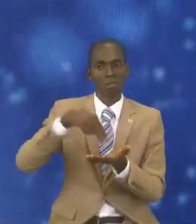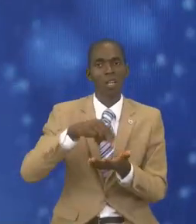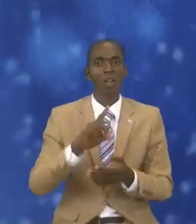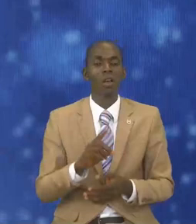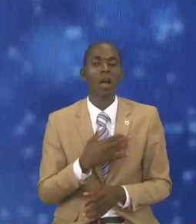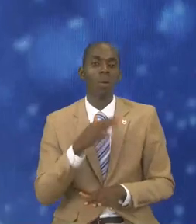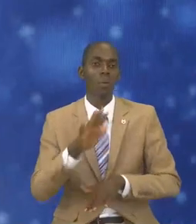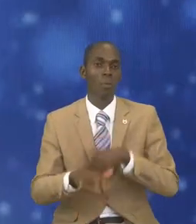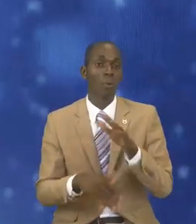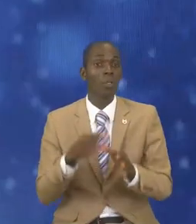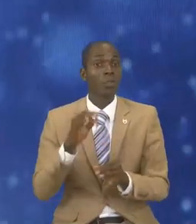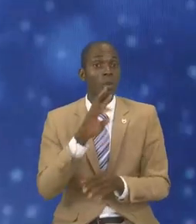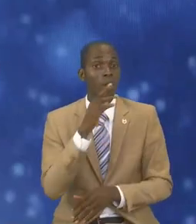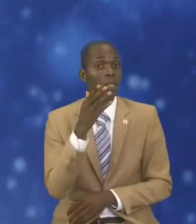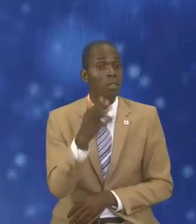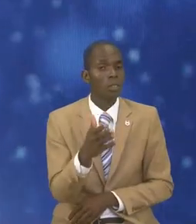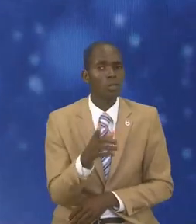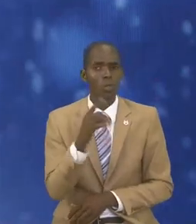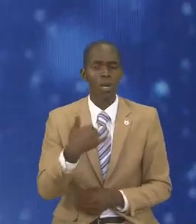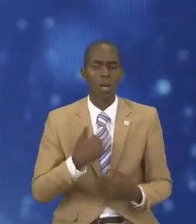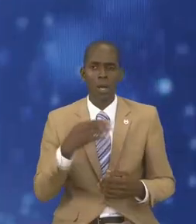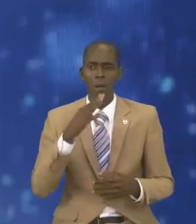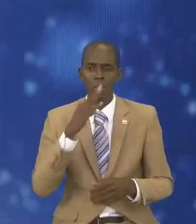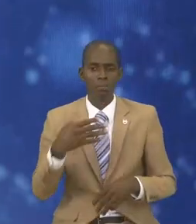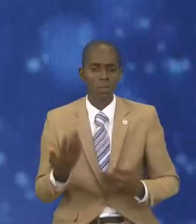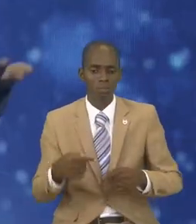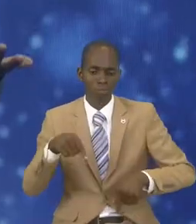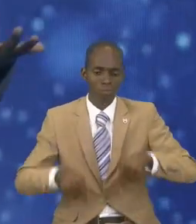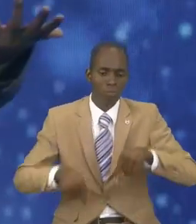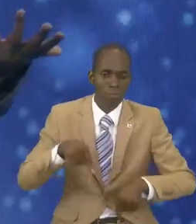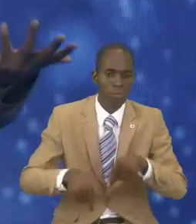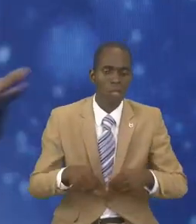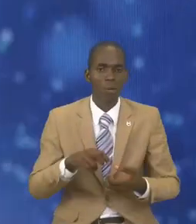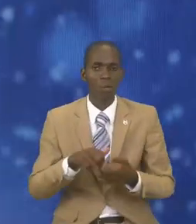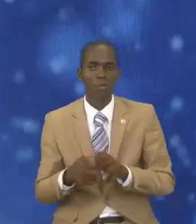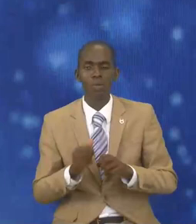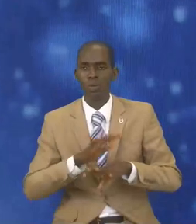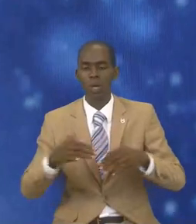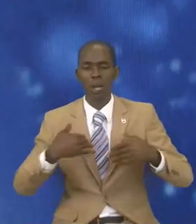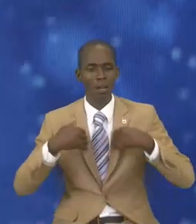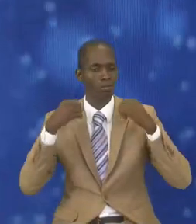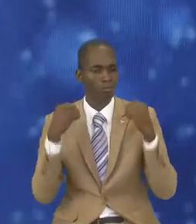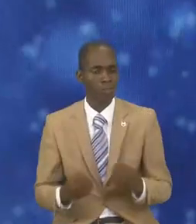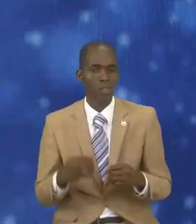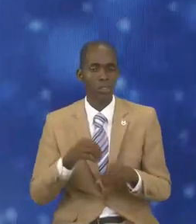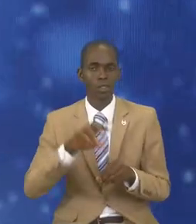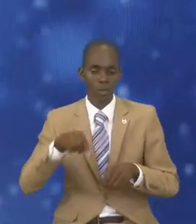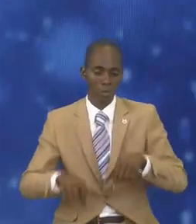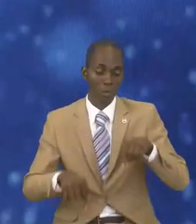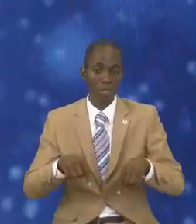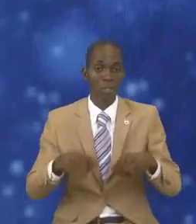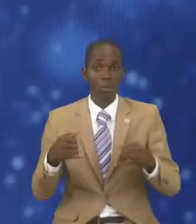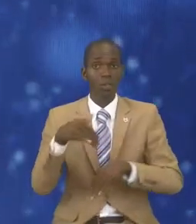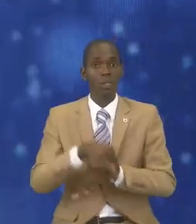marche. Si tu es là-bas ce soir, et tu es impotent aux pieds, et tu n'as aucune force du tout, ce